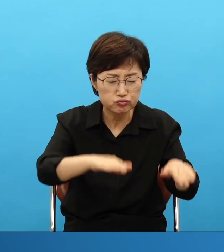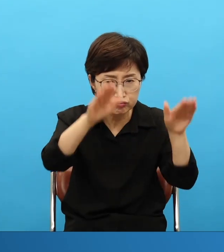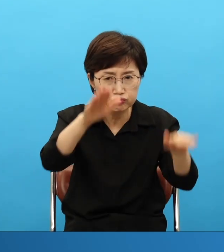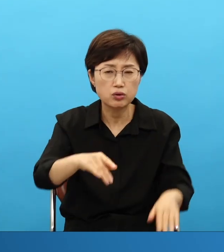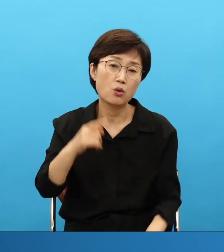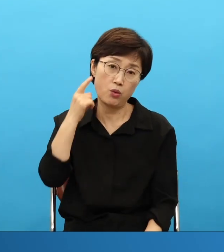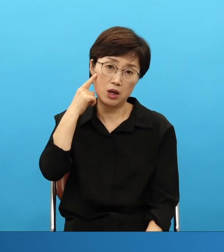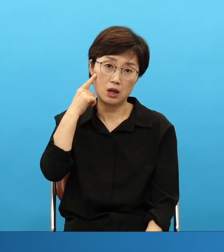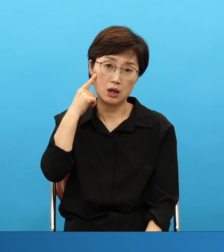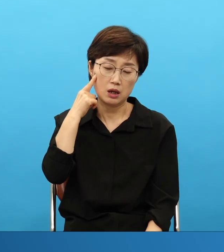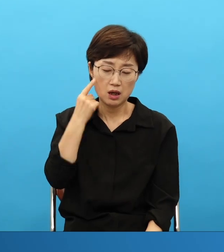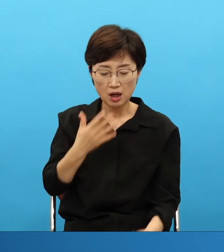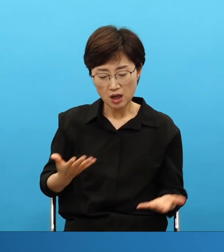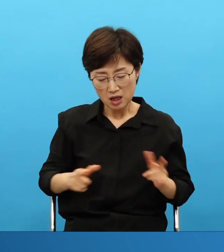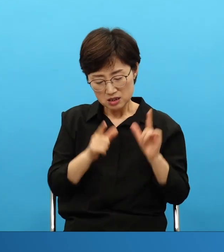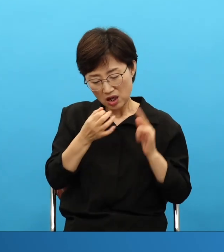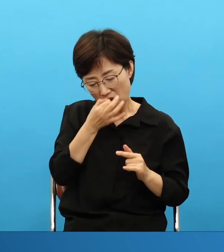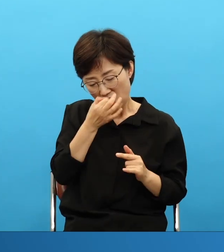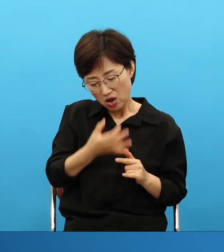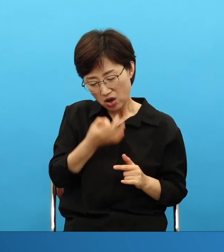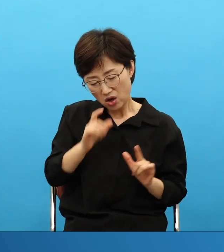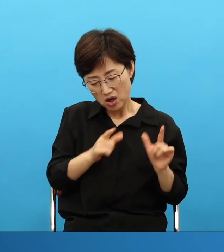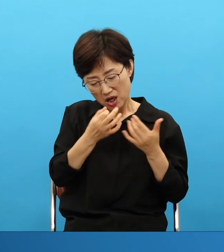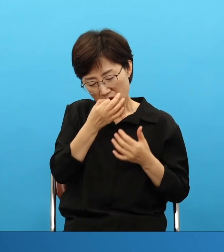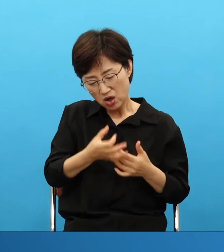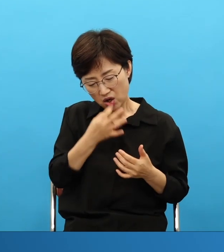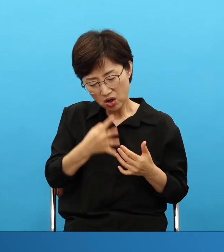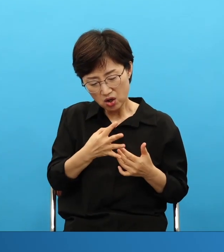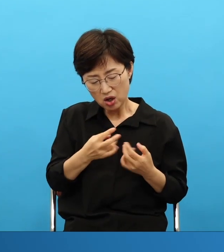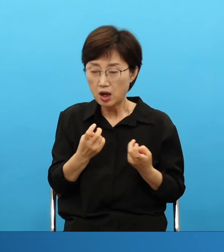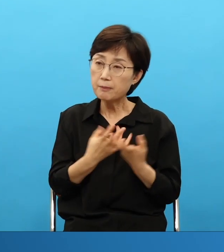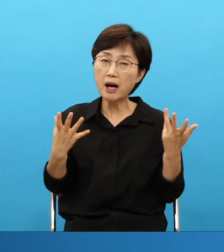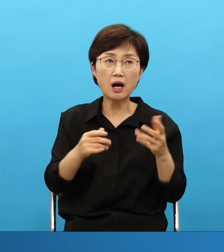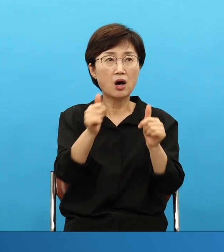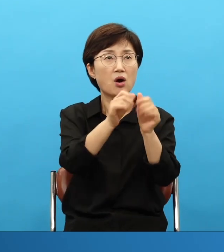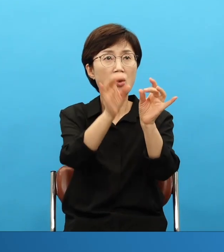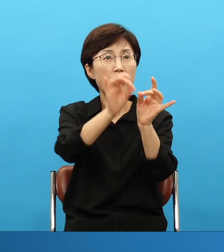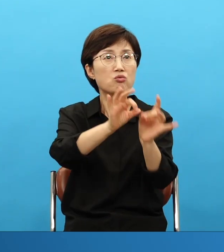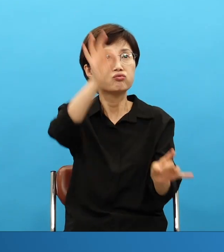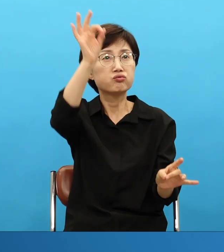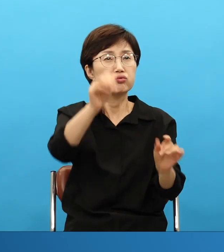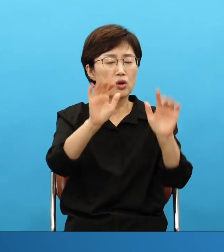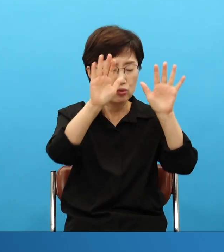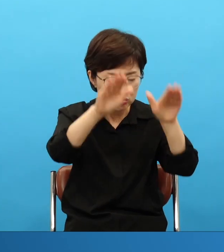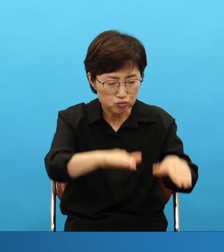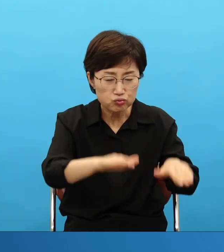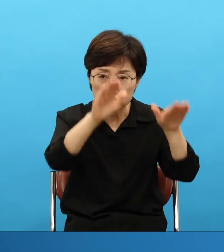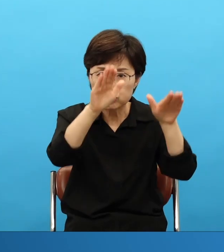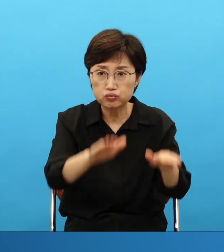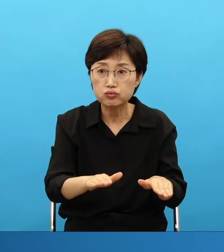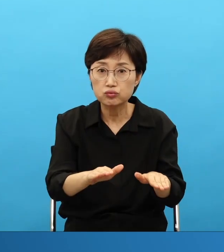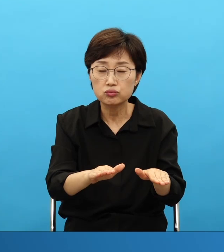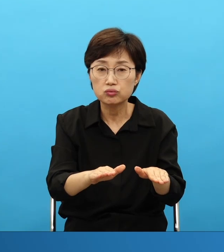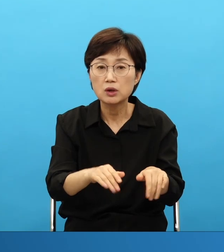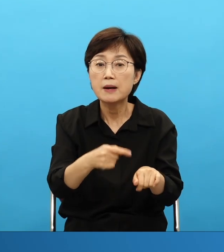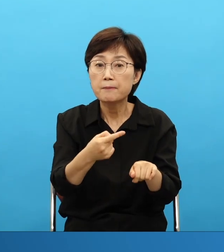길 놓 그러니까 뭡니까 너무 많이 생기는게 정신병이